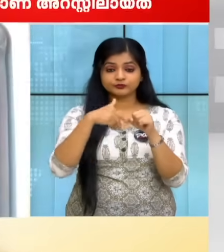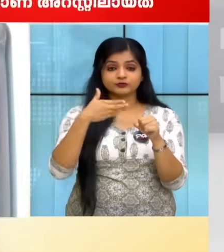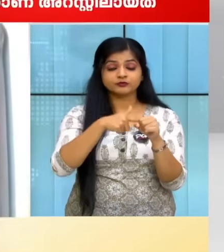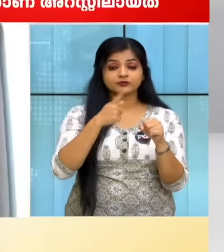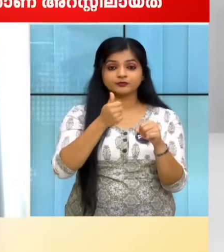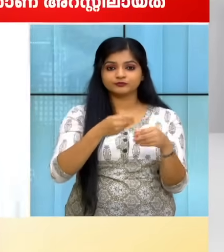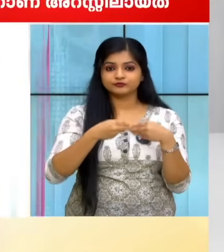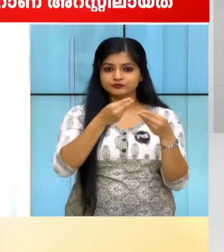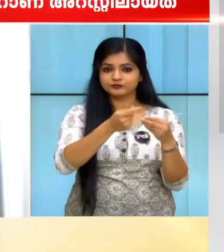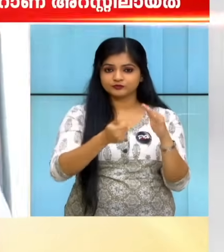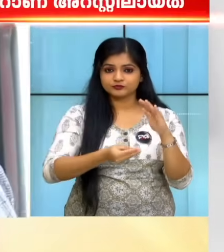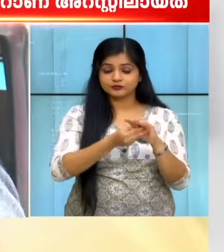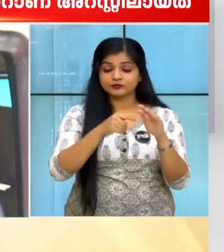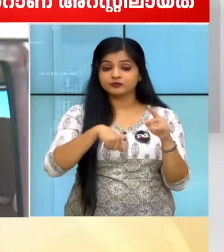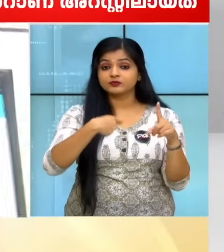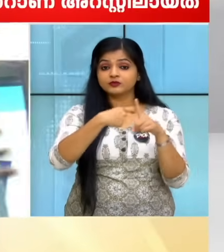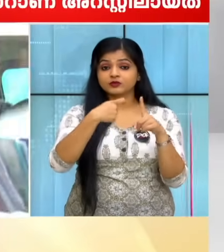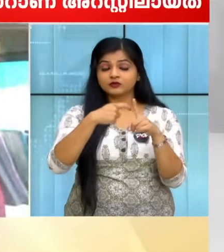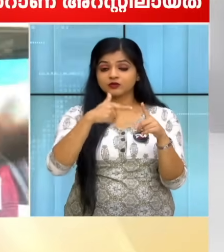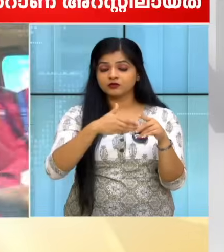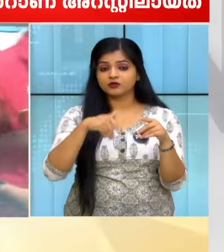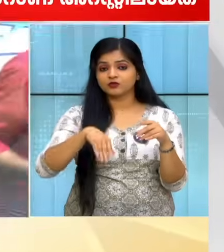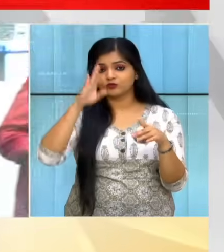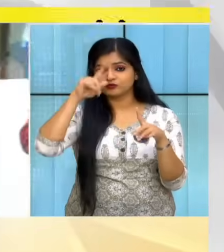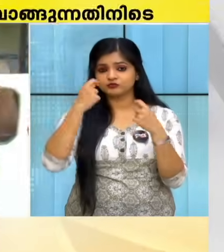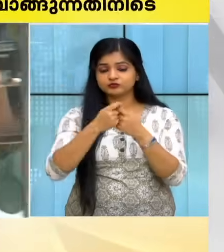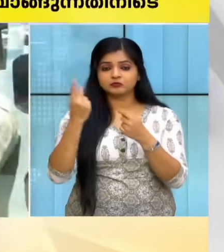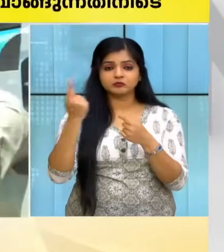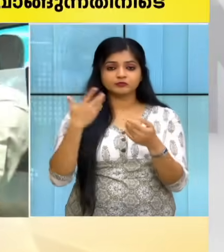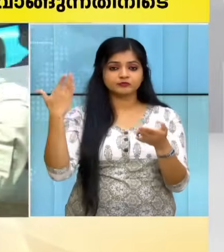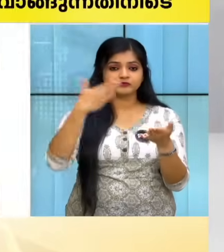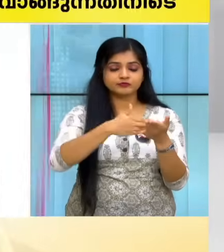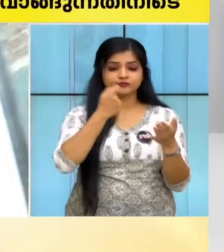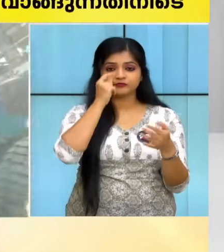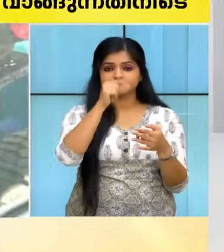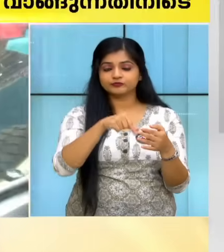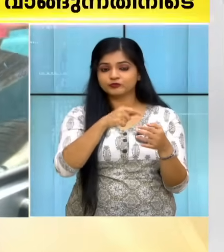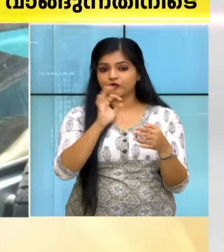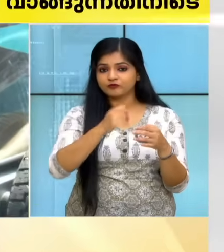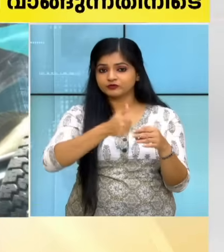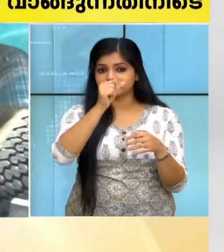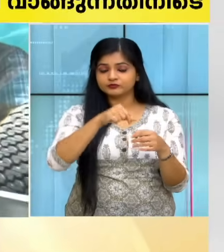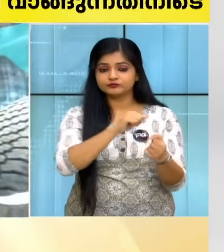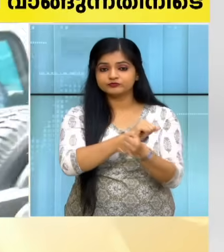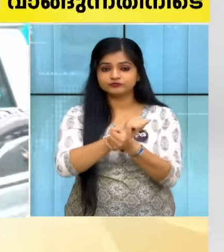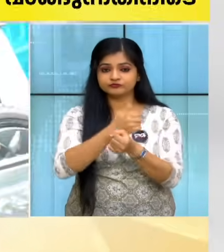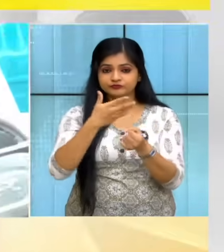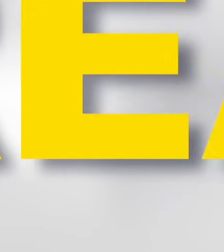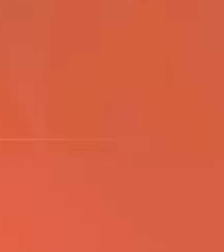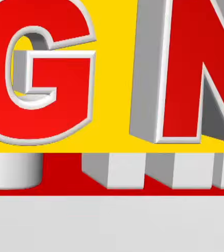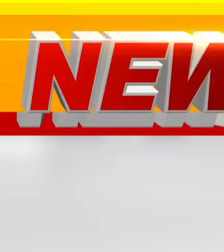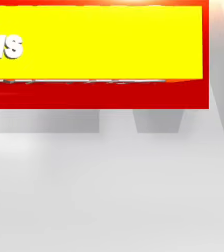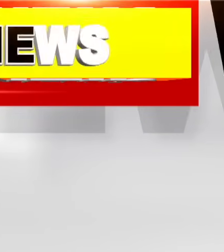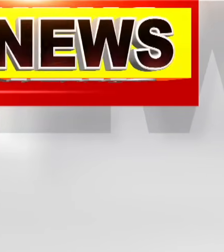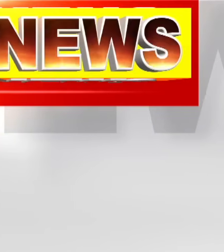കൈമാറുന്നത്. ആ സമയത്താണ് കൃഷ്ണകുമാറിന്റെ പണവുമായി വിജിലൻസ് പിടികൂടുന്നത്. എന്തായാലും ഈ നേരത്തെയും കൈക്കൂലി വാങ്ങിയിട്ടുണ്ടോ എന്നത് സംബന്ധിച്ചെല്ലാം തന്നെ വിജിലൻസ്